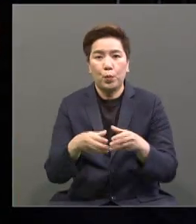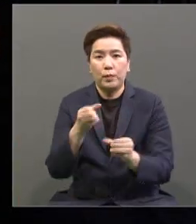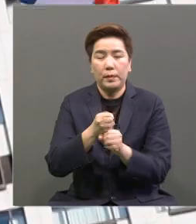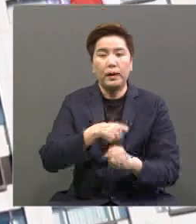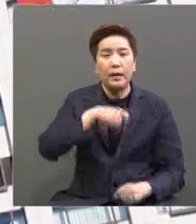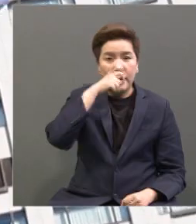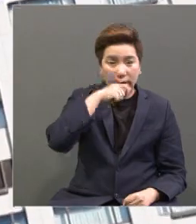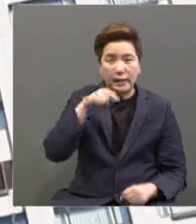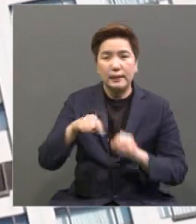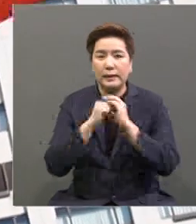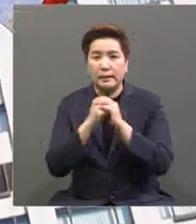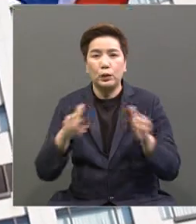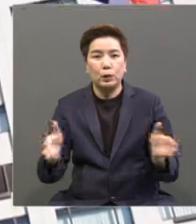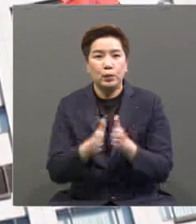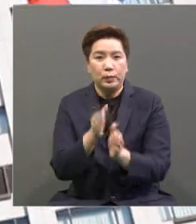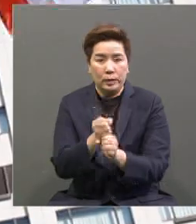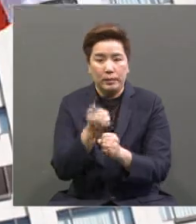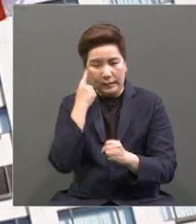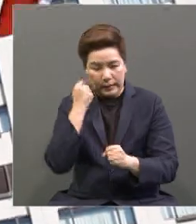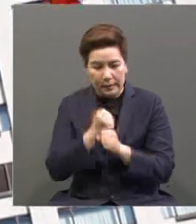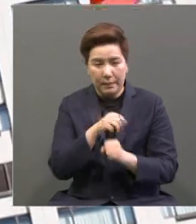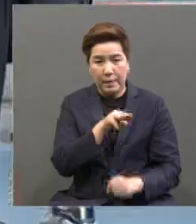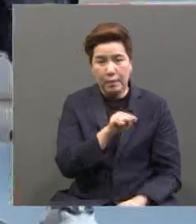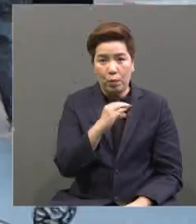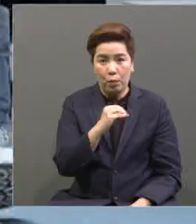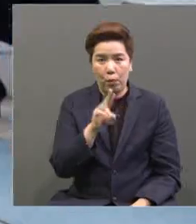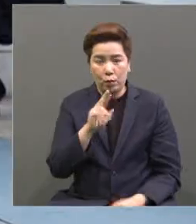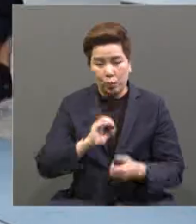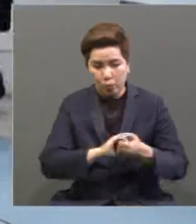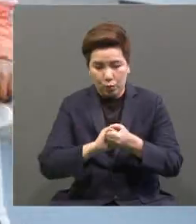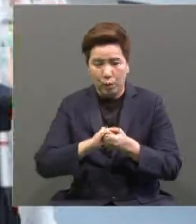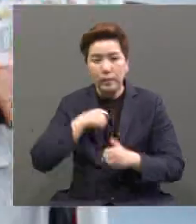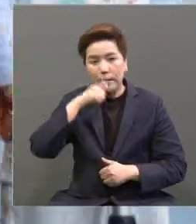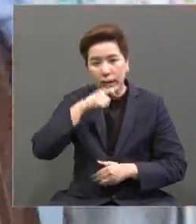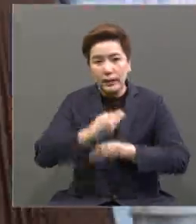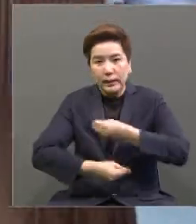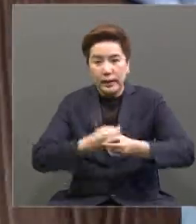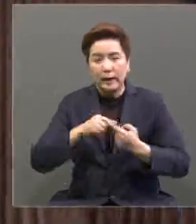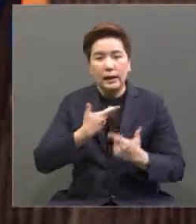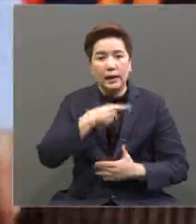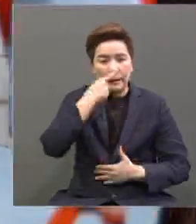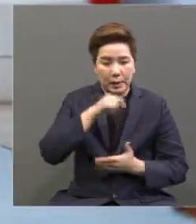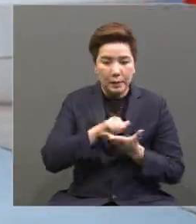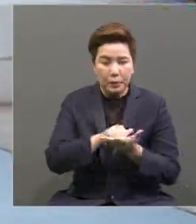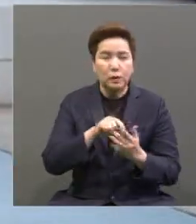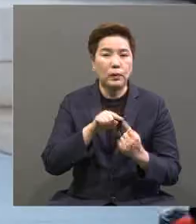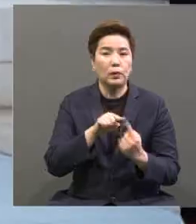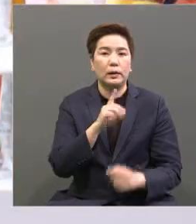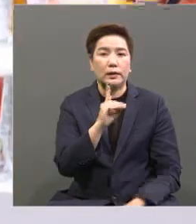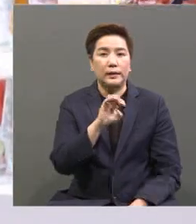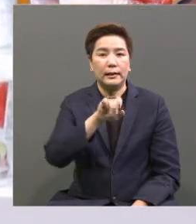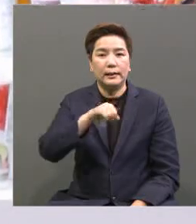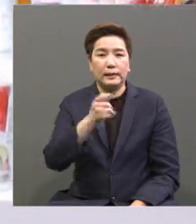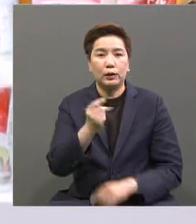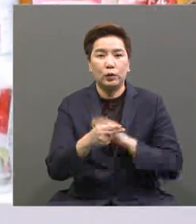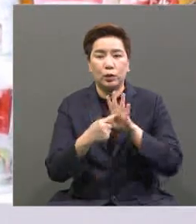ไทยกับมณฑลเจ้อเจียงจะมีการจัดทำMOUเพื่อส่งเสริมความร่วมมือทางการค้าและเศรษฐกิจการค้าบริการดิจิทัลจะมีการ